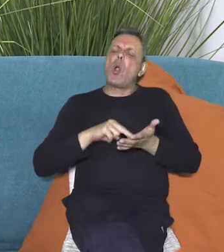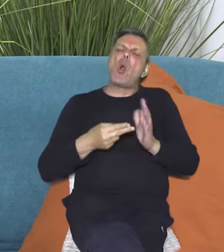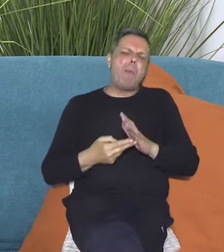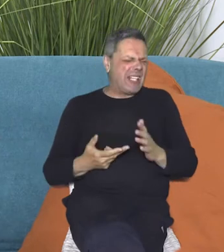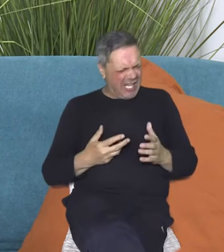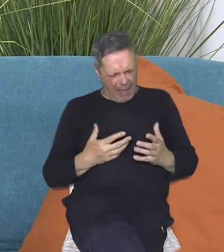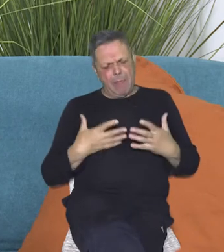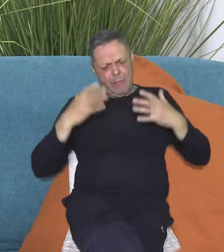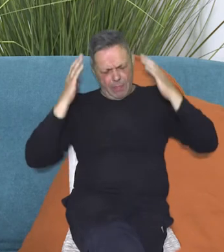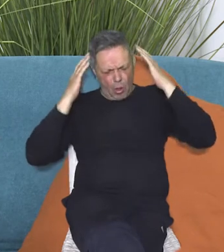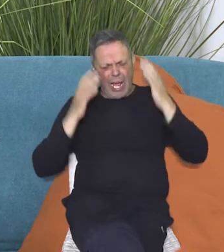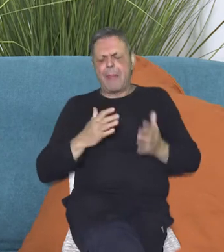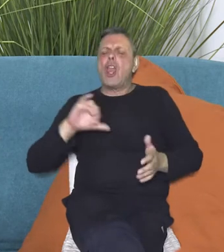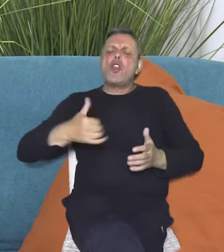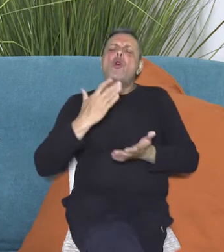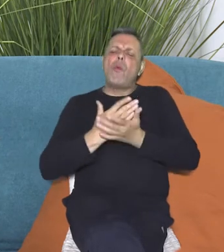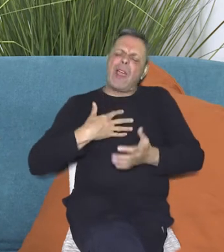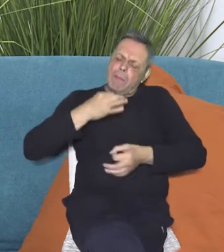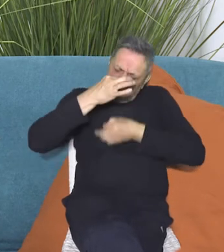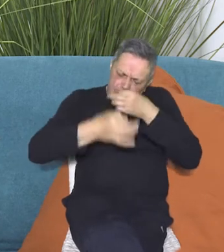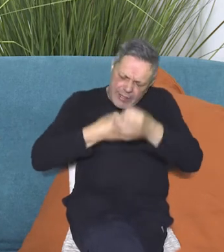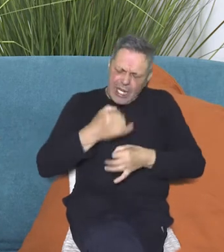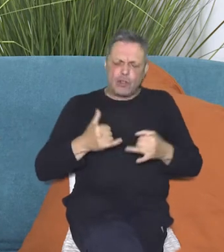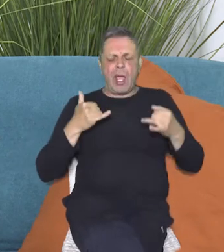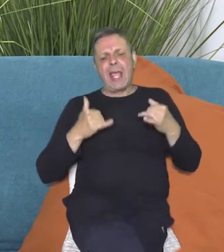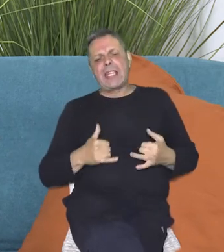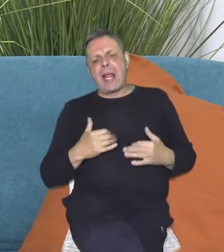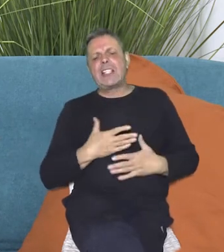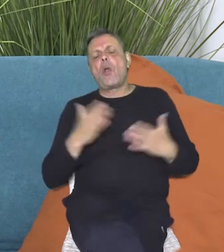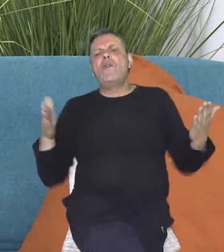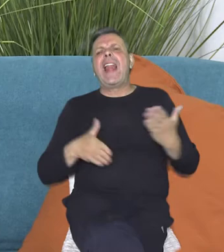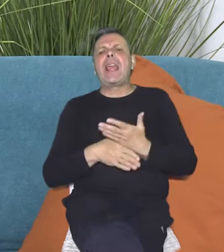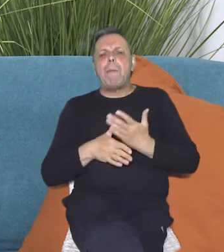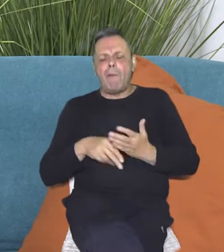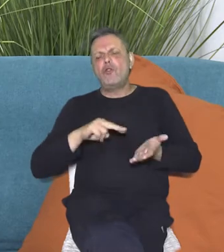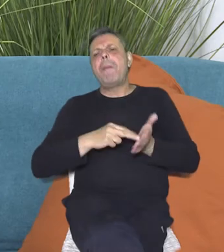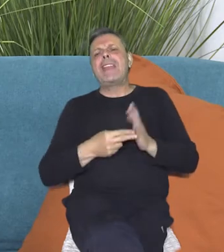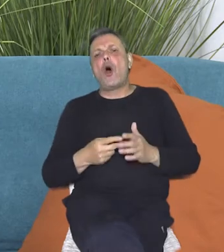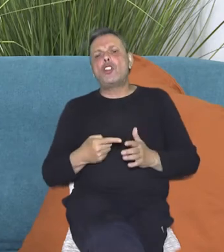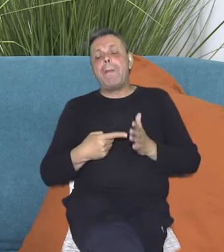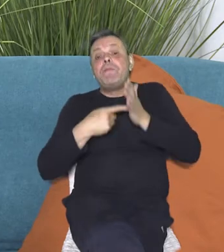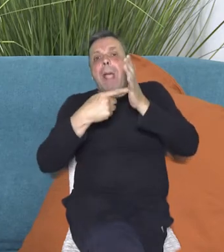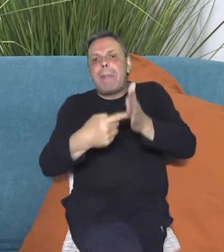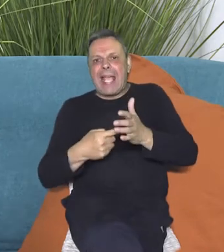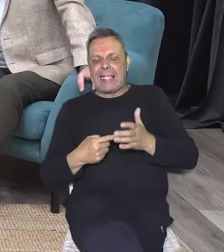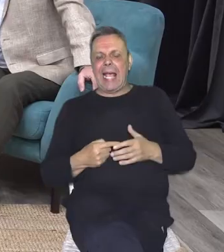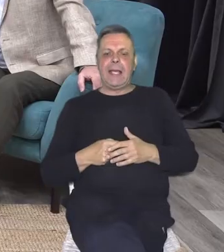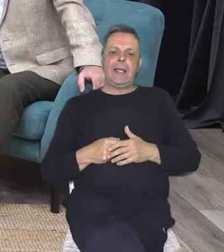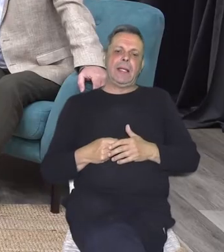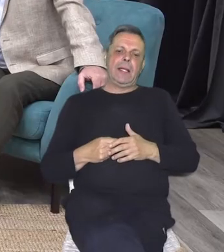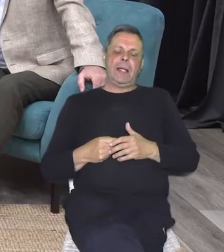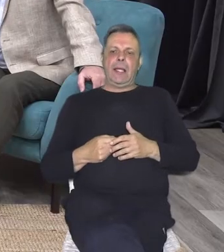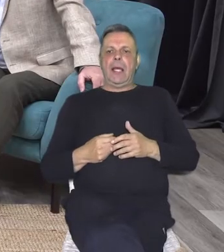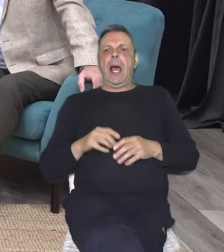kompliciran organ, jako puno se još uvijek istražuje. Danas nam su od velike pomoći ove metode prikaza, znači,